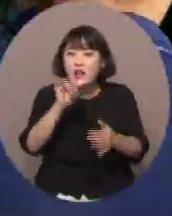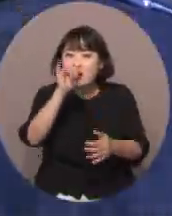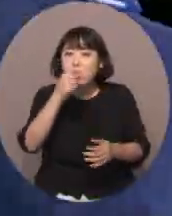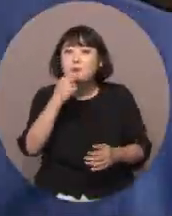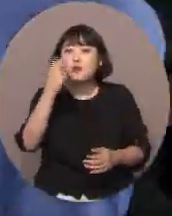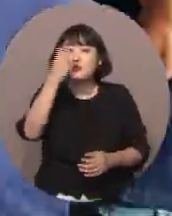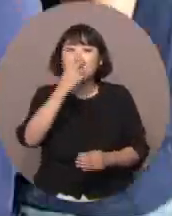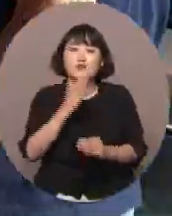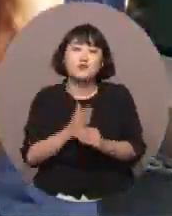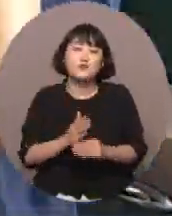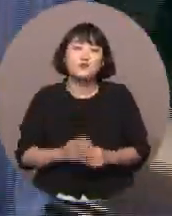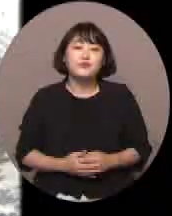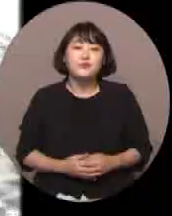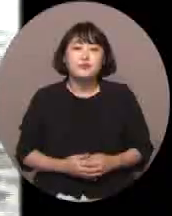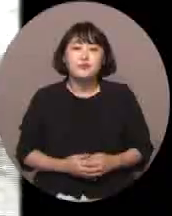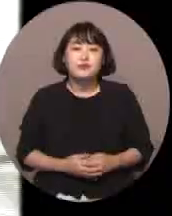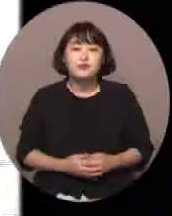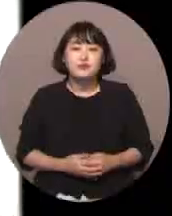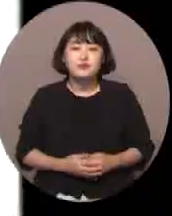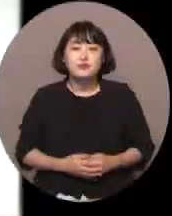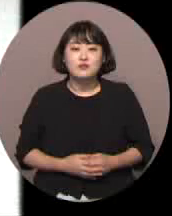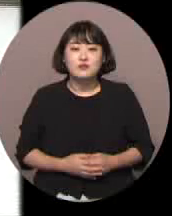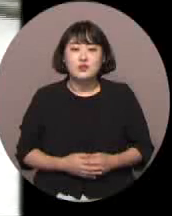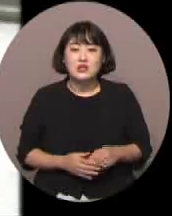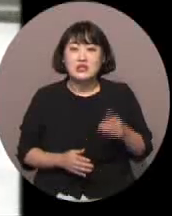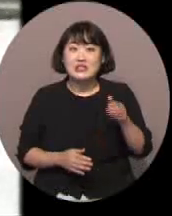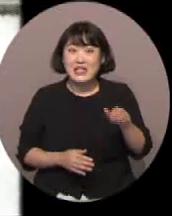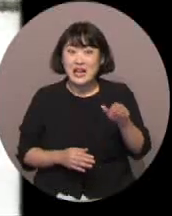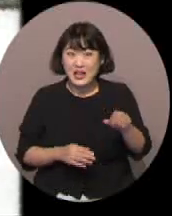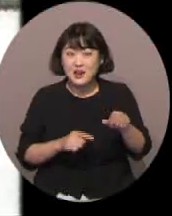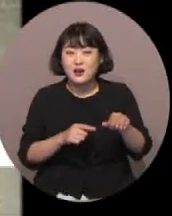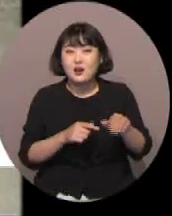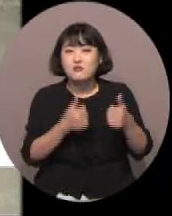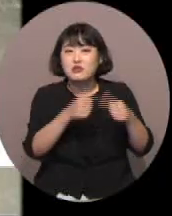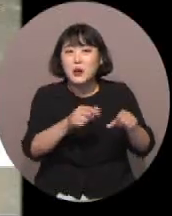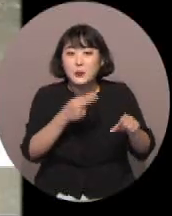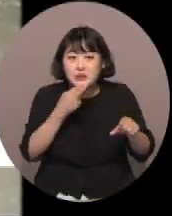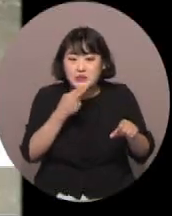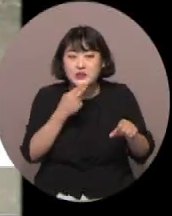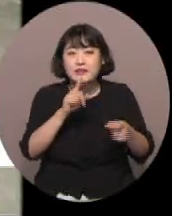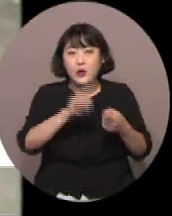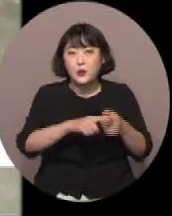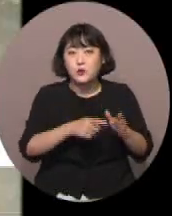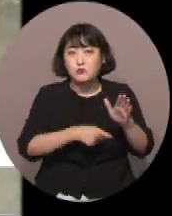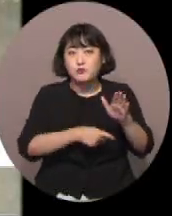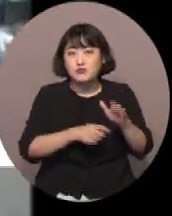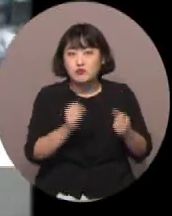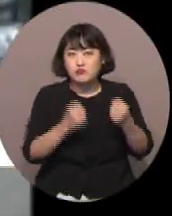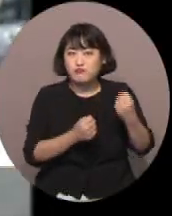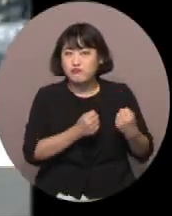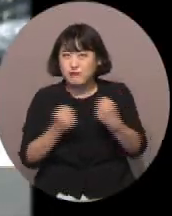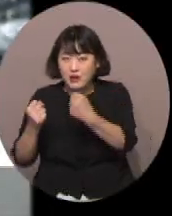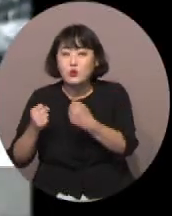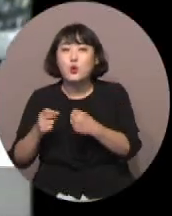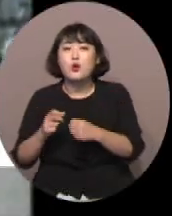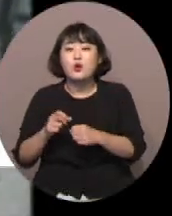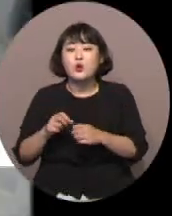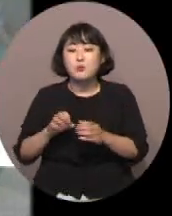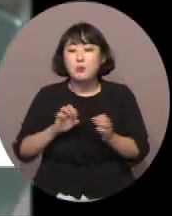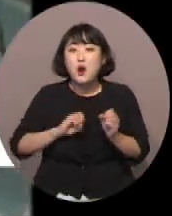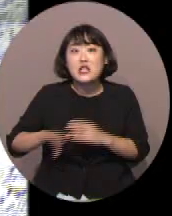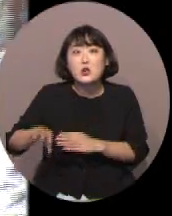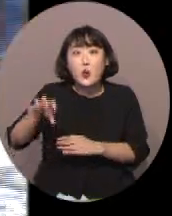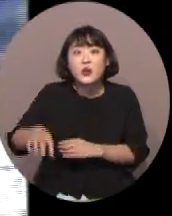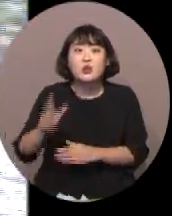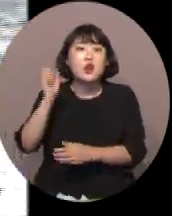연관성을 조사하고 있습니다. 차량을 파손하지 않고 통째로 훔친 점, 돈을 빼내고 차는 인근 여관에 버리는